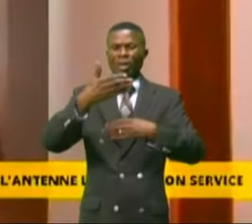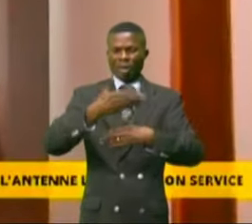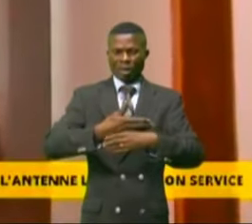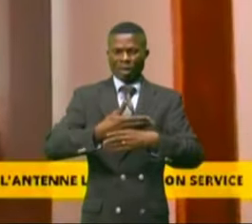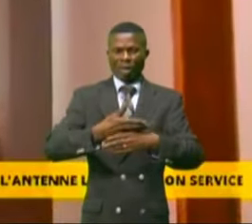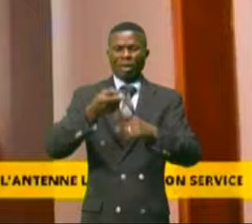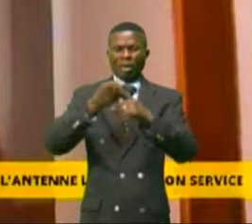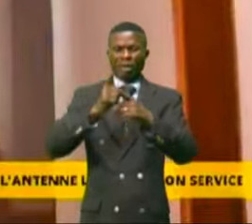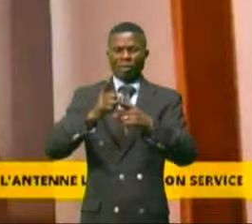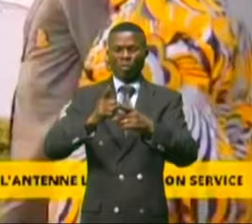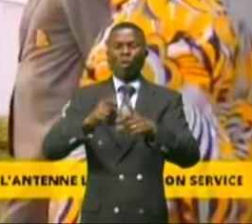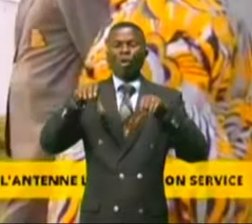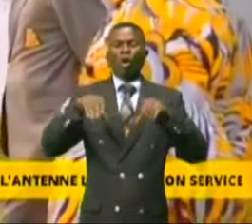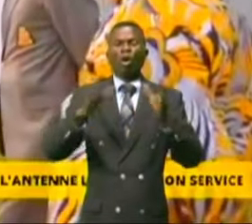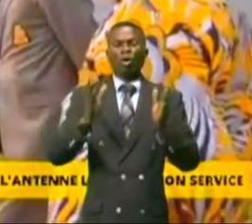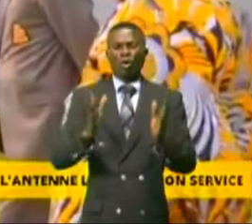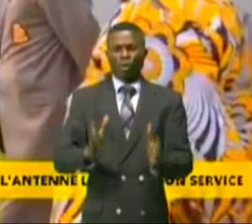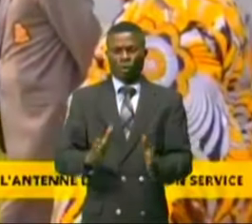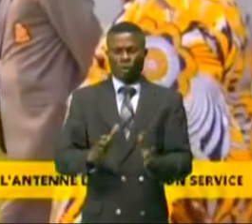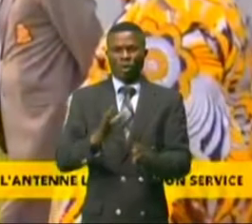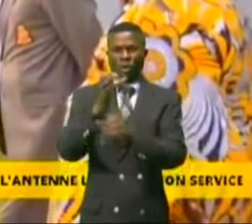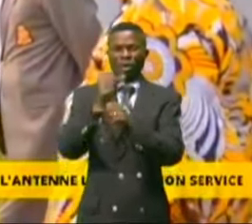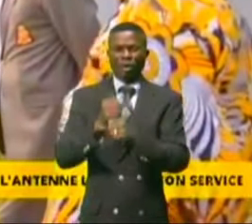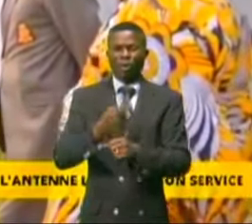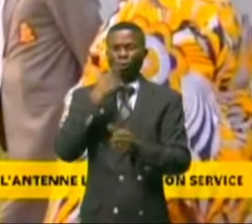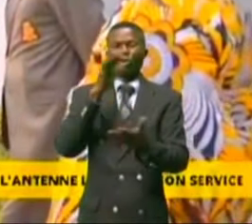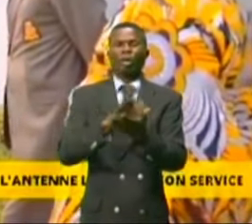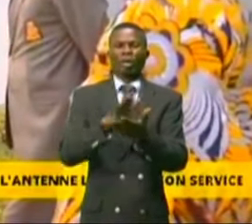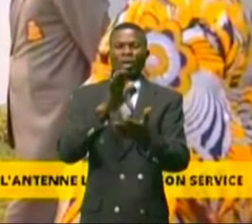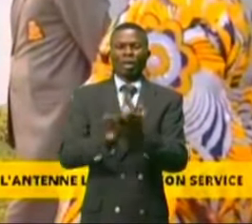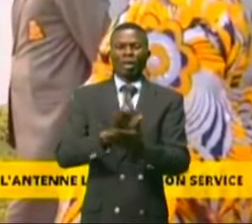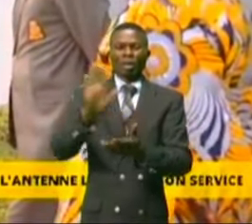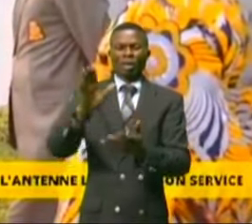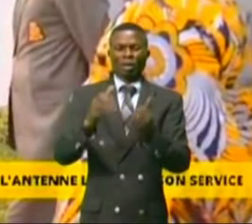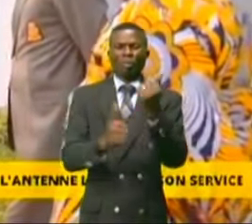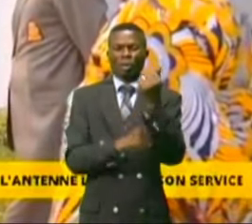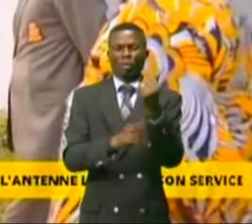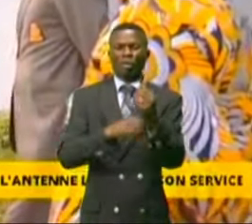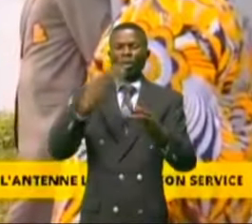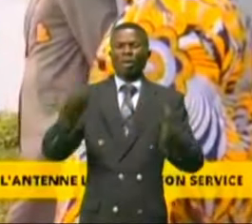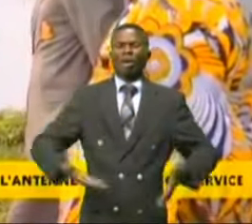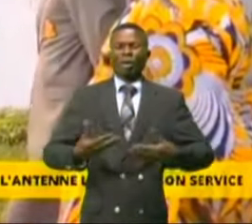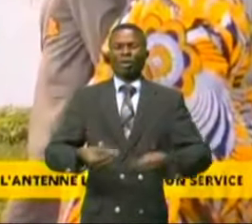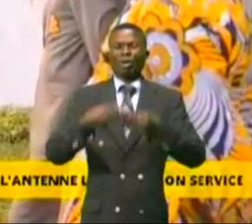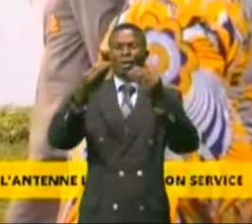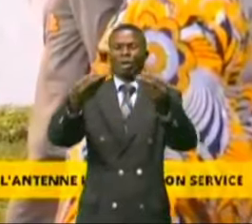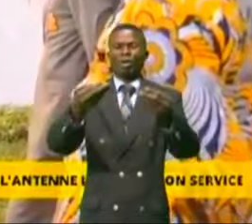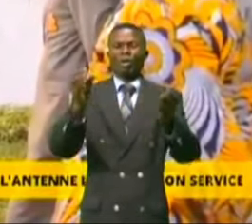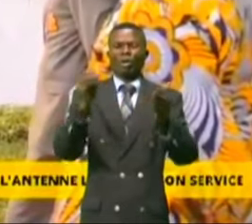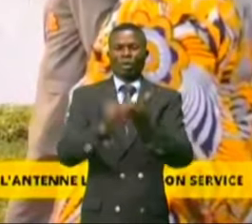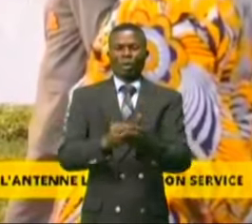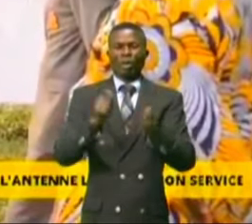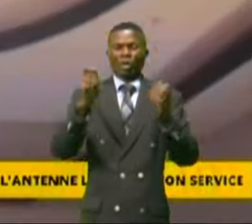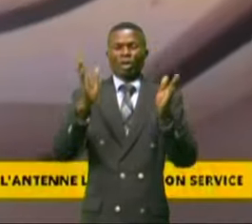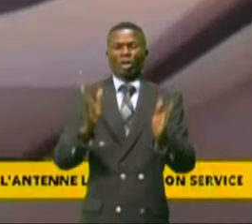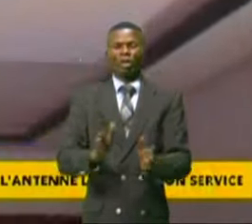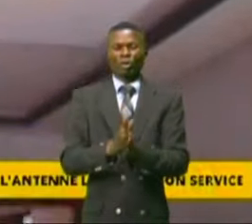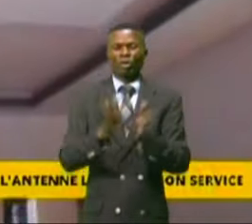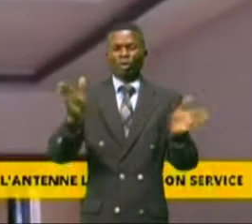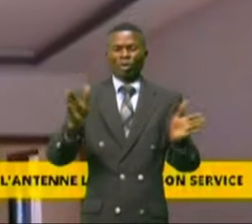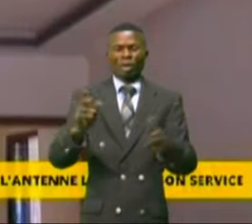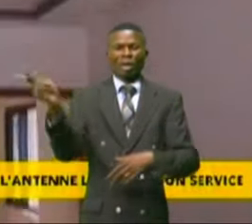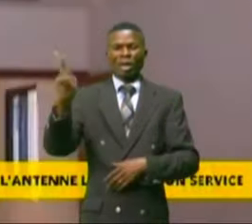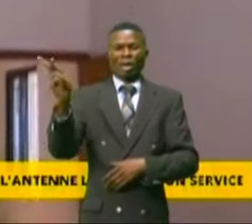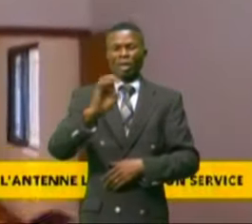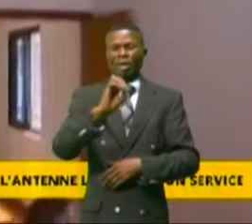appartenant à Indinfis du pays a reçu les félicitations de son client, heureux de doter enfin le journal officiel Kasaï